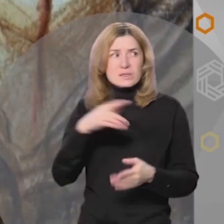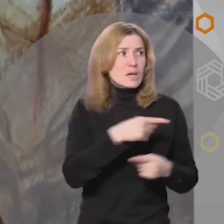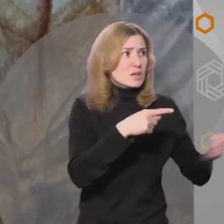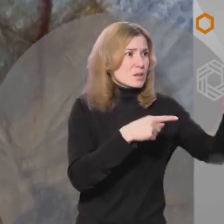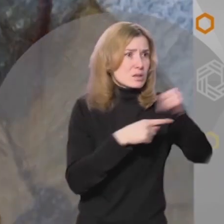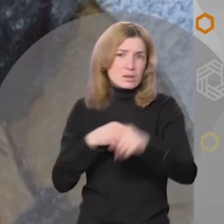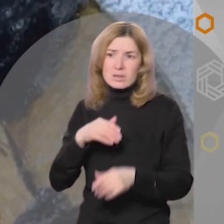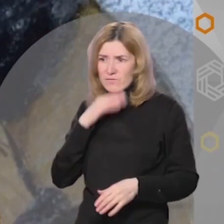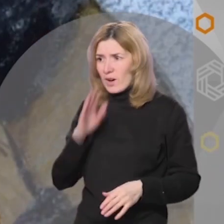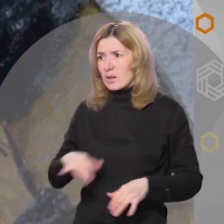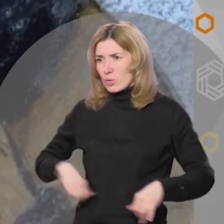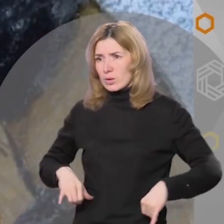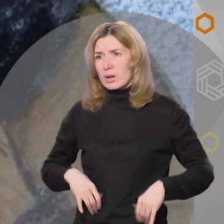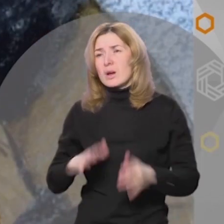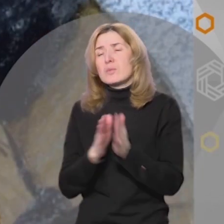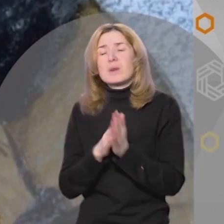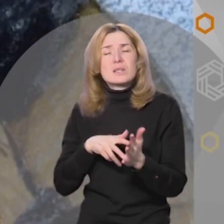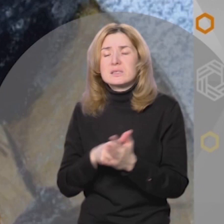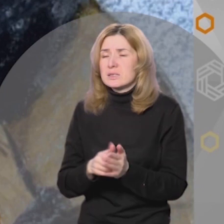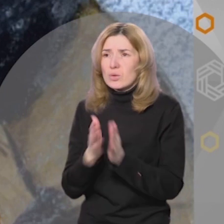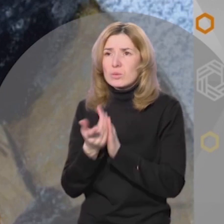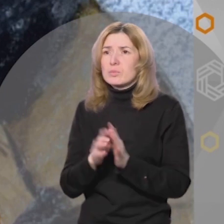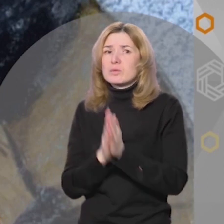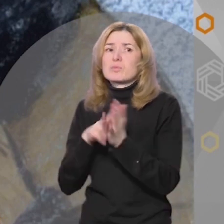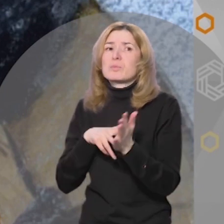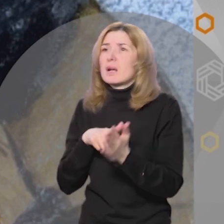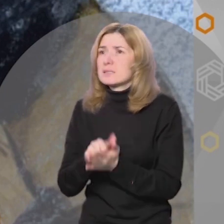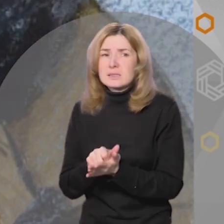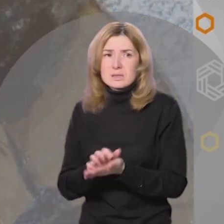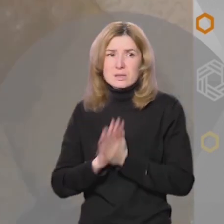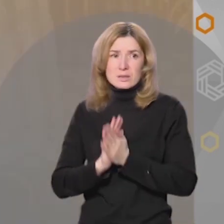хватает. Прости ты нас, Христа ради, прости.